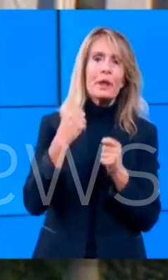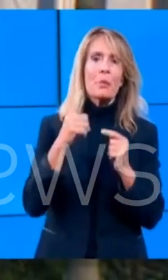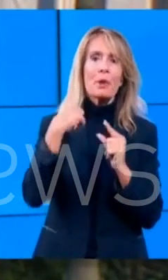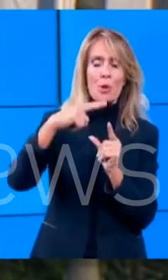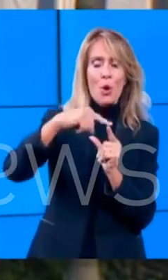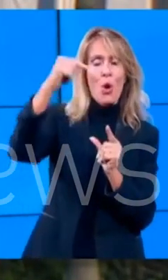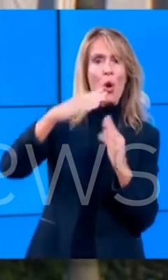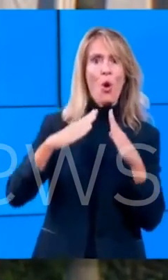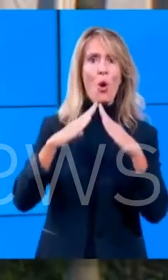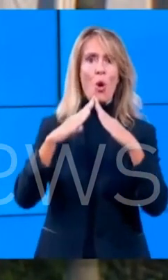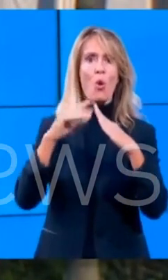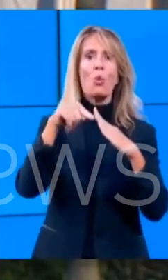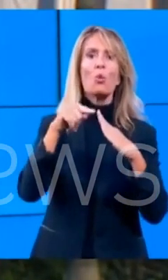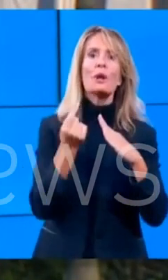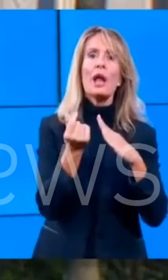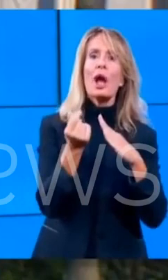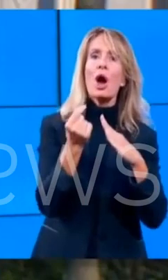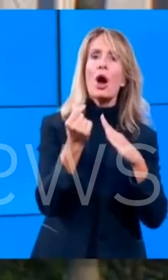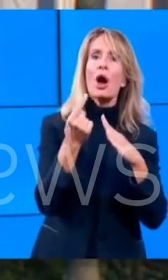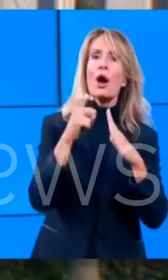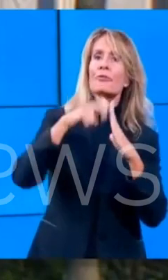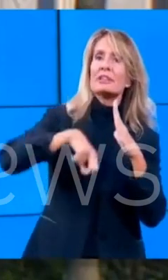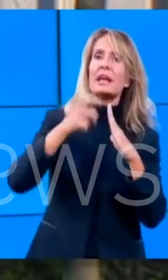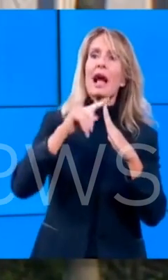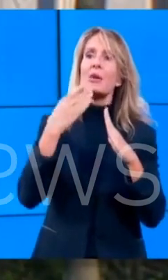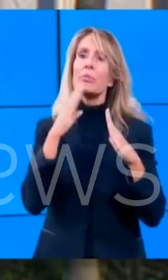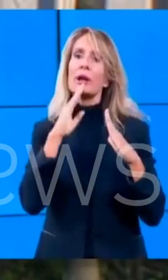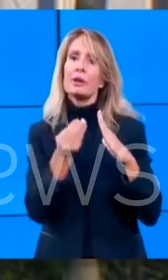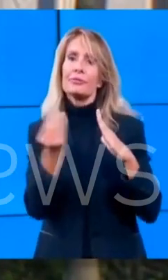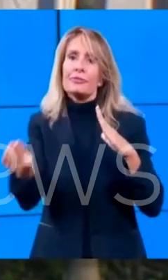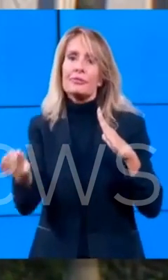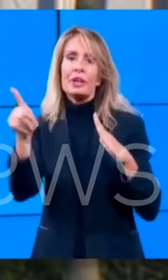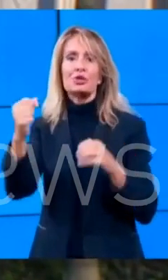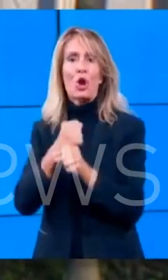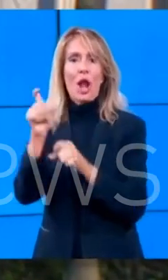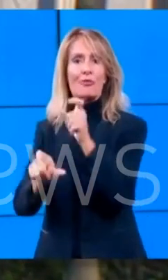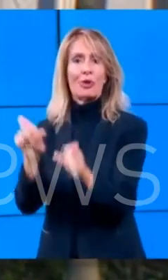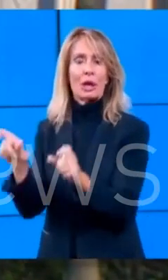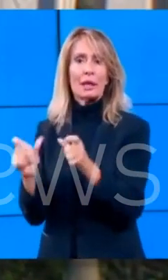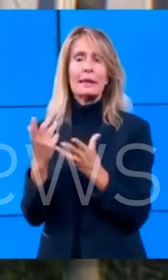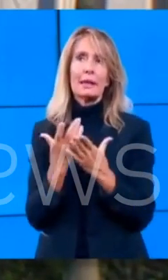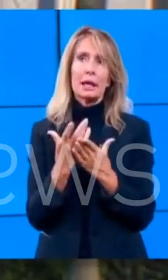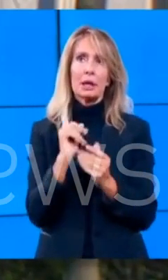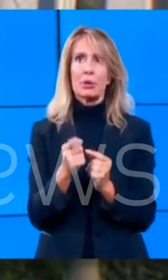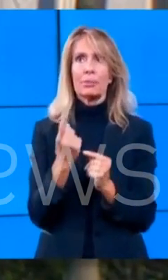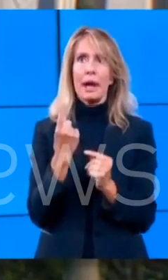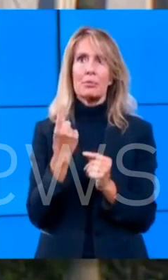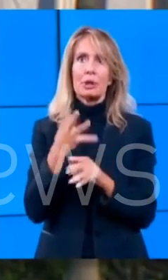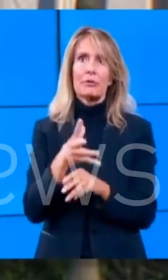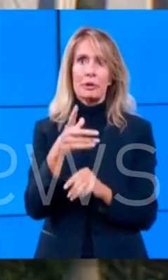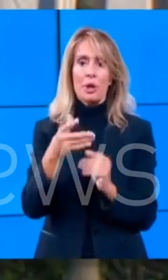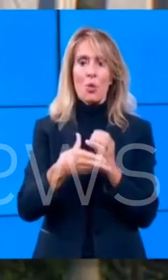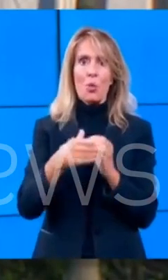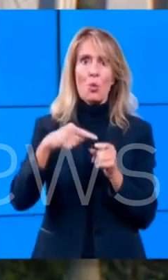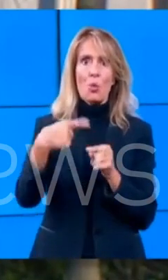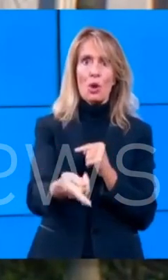fiscale e la riduzione del cuneo fiscale con beneficio per i lavoratori, e dovremmo cercare di intervenire. Già a luglio, sapete,